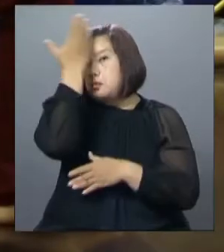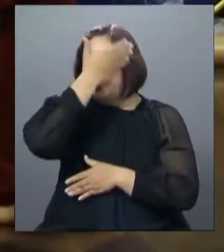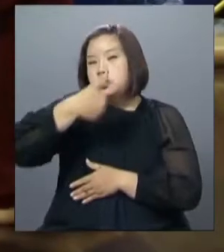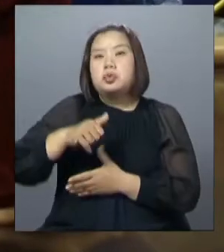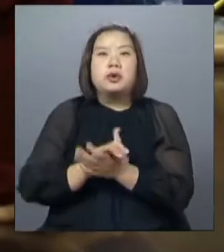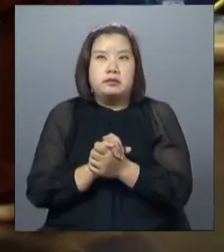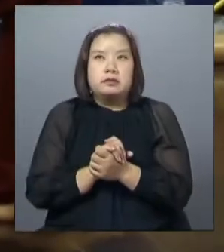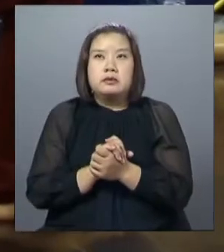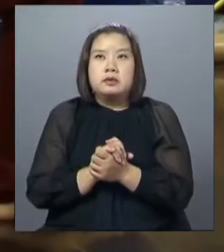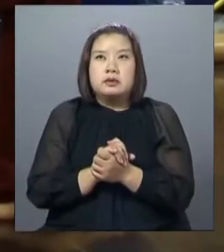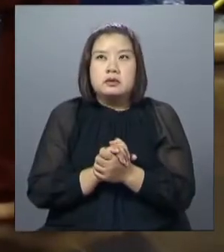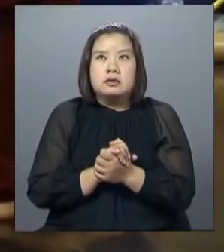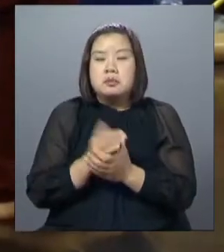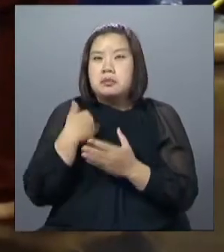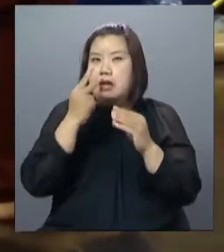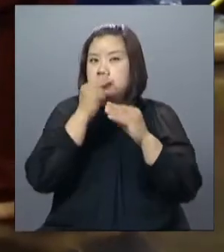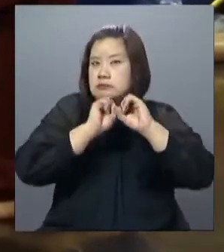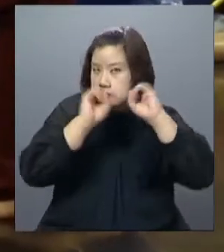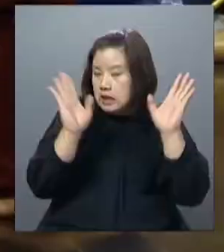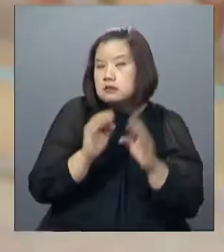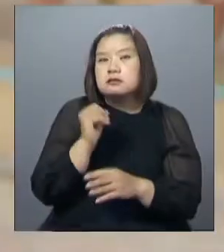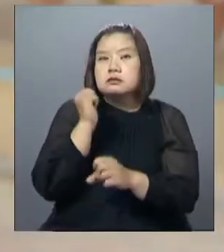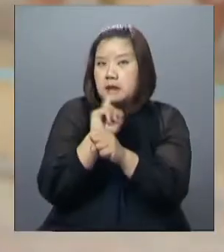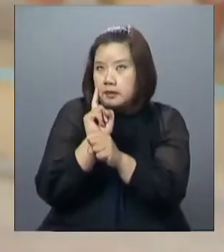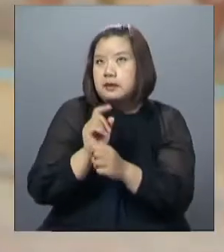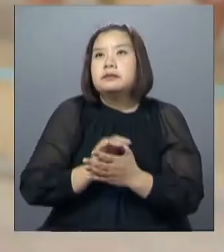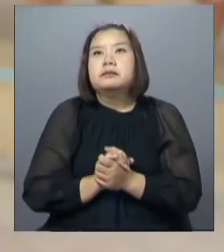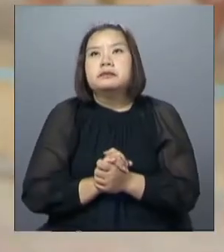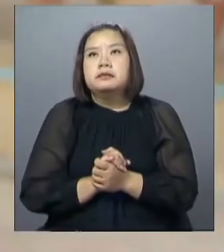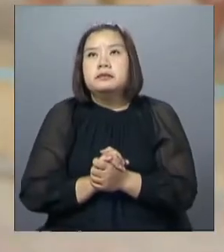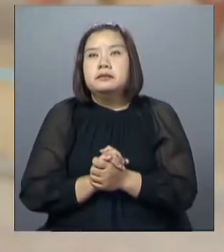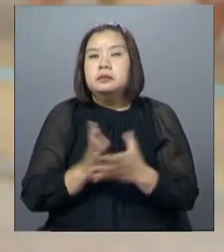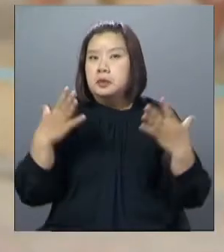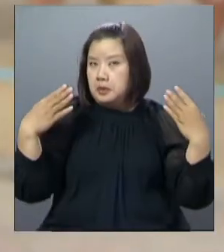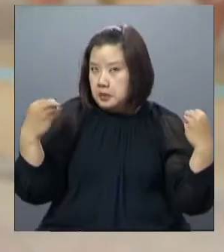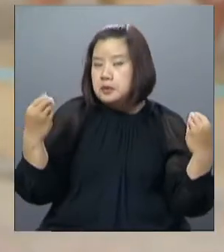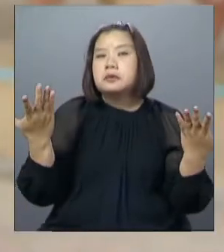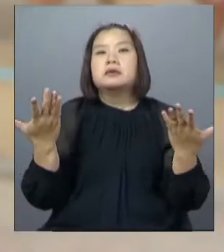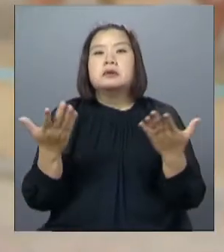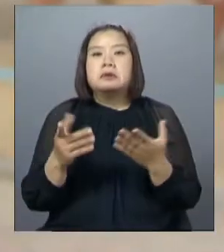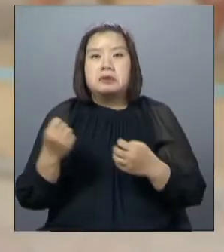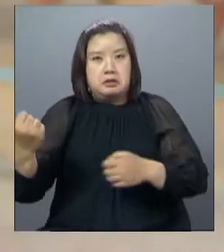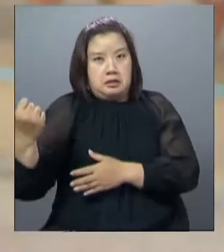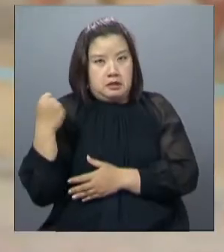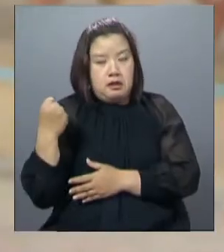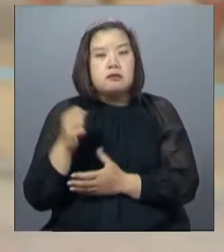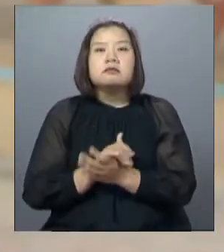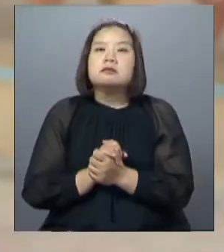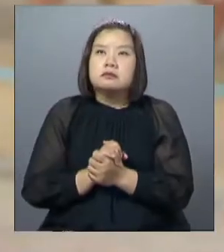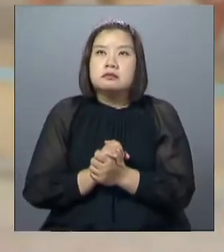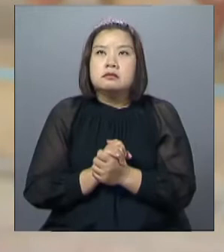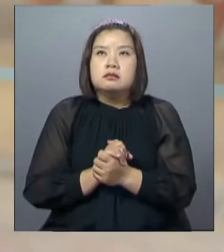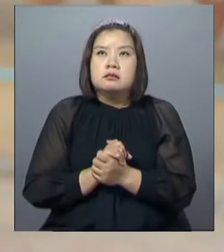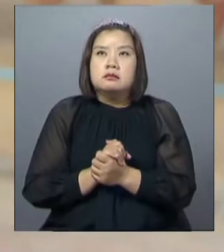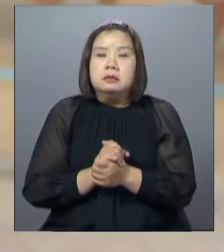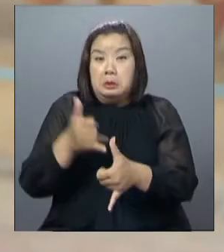าก็เลยมีจุดเด่นและก็มีความอ่อนช้อยงดงามและมีความแข็งแรง อยู่ในก